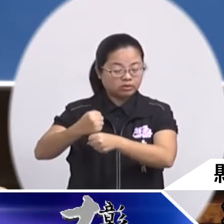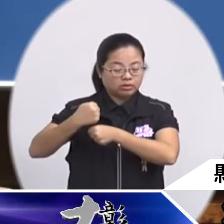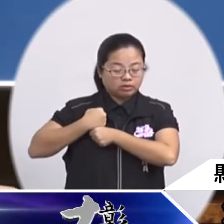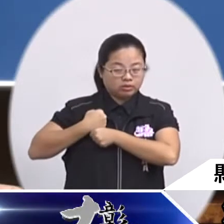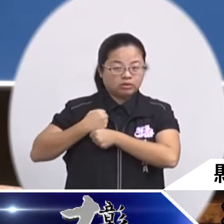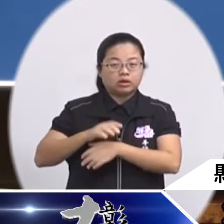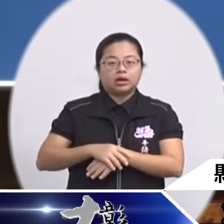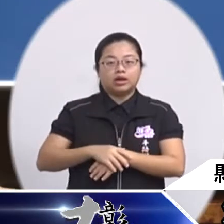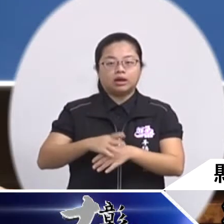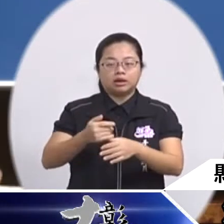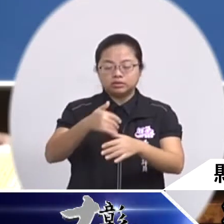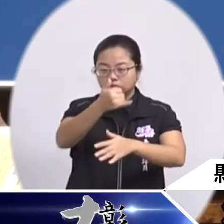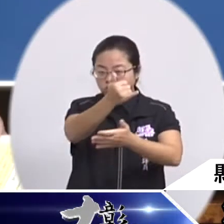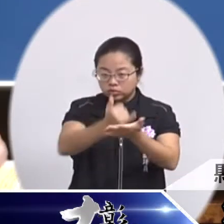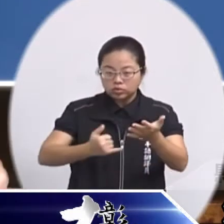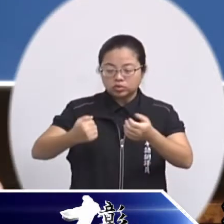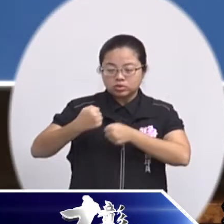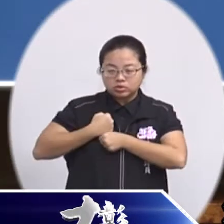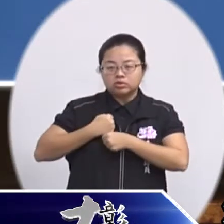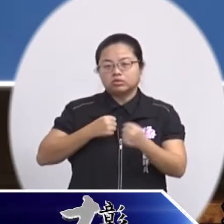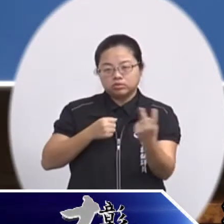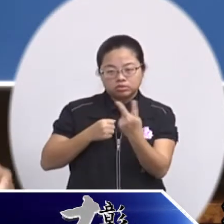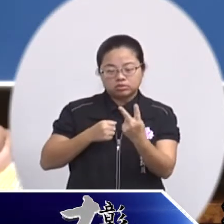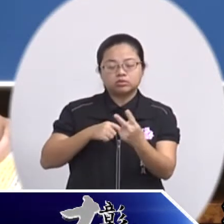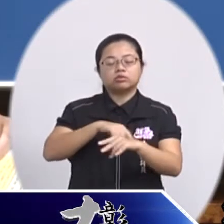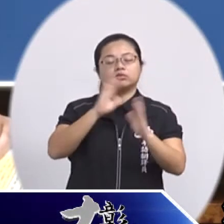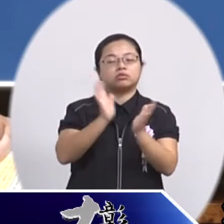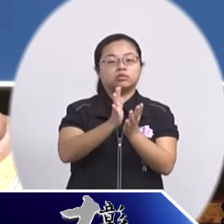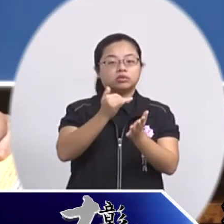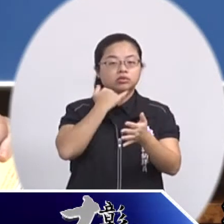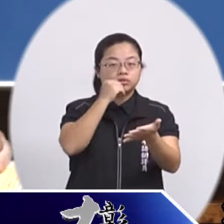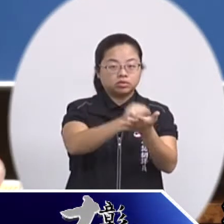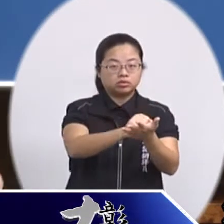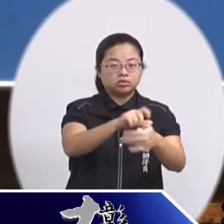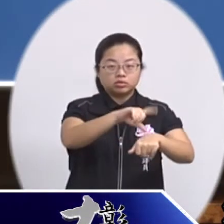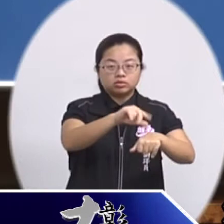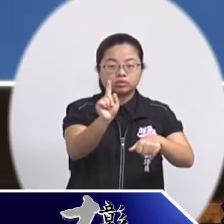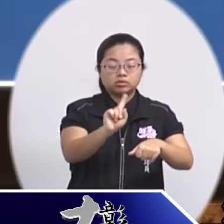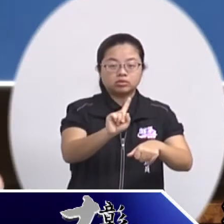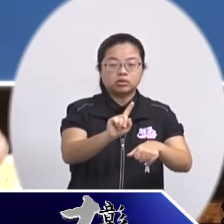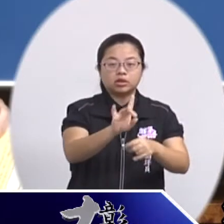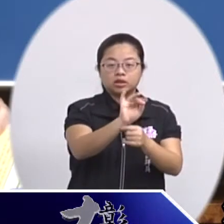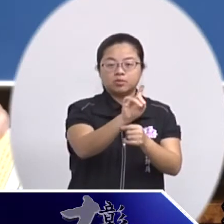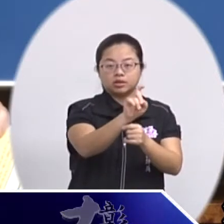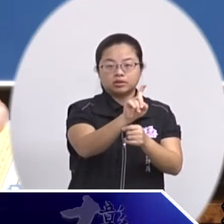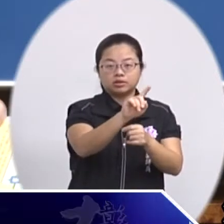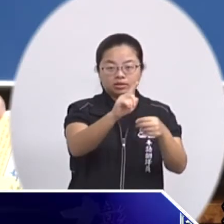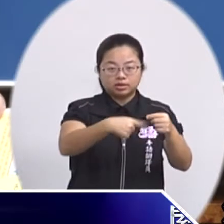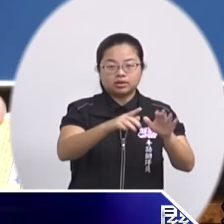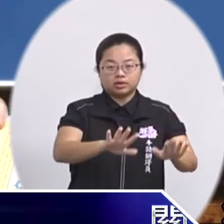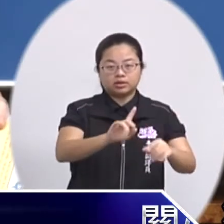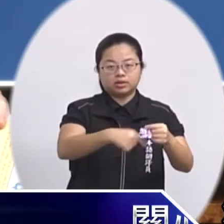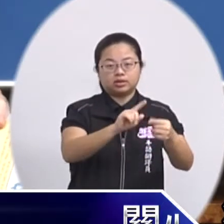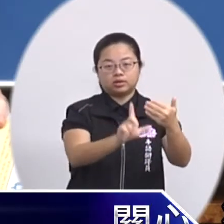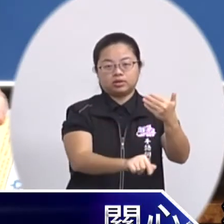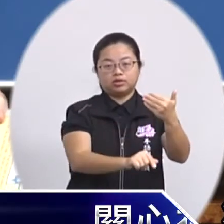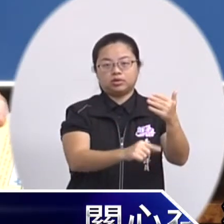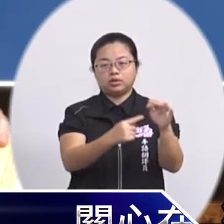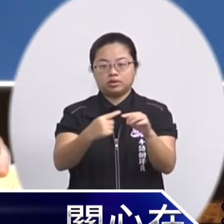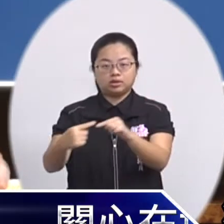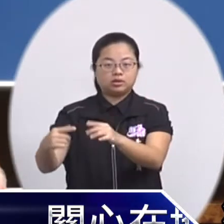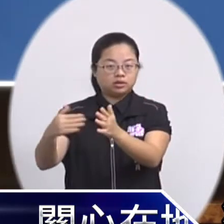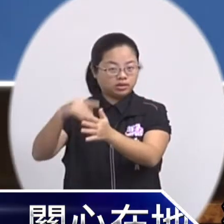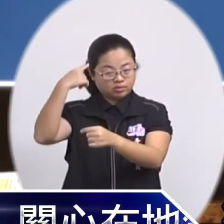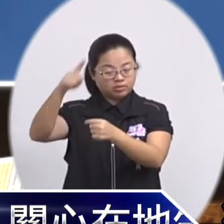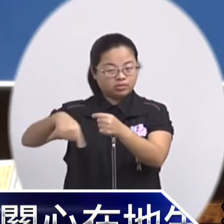役哈，才拄退役的役男，拢会使来登记。时间是为110年，就是今年的九月，一直到